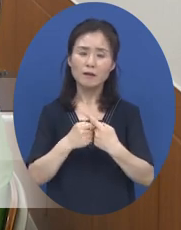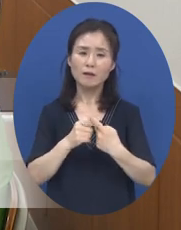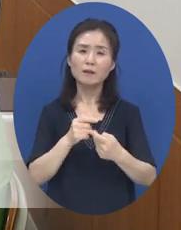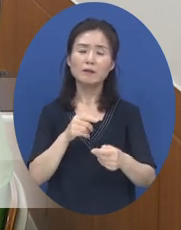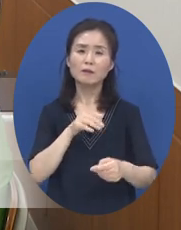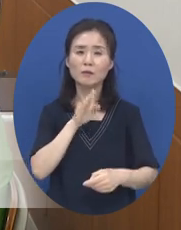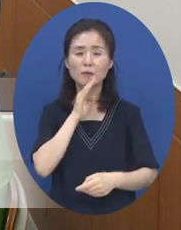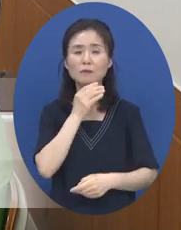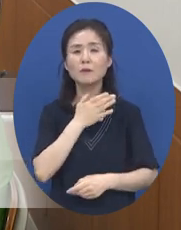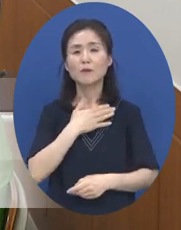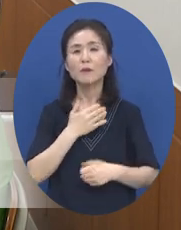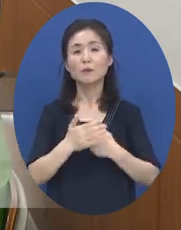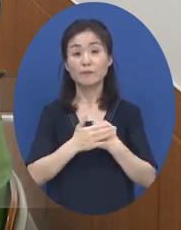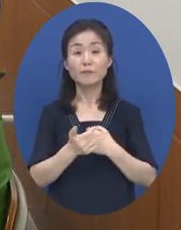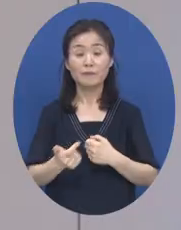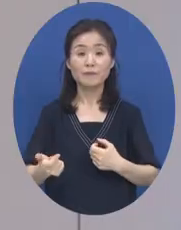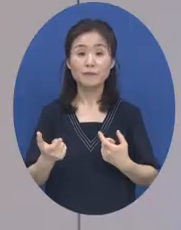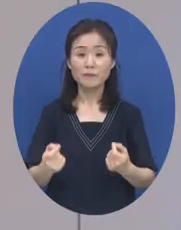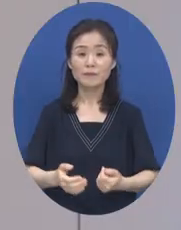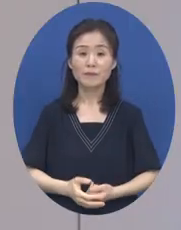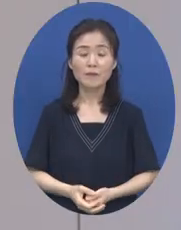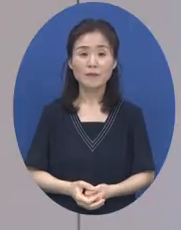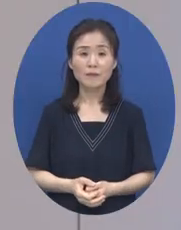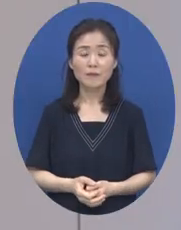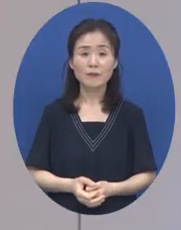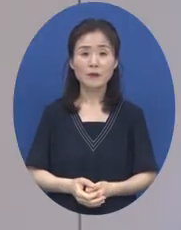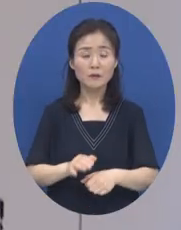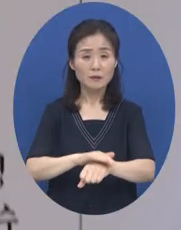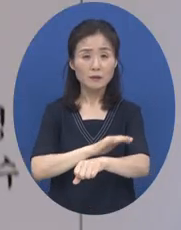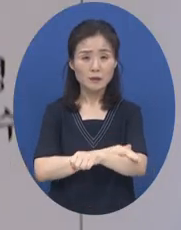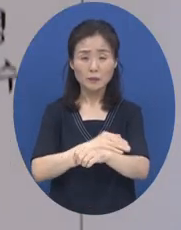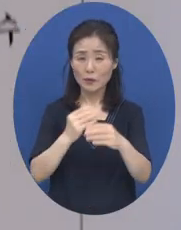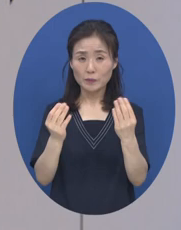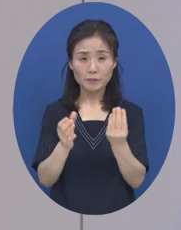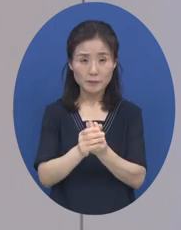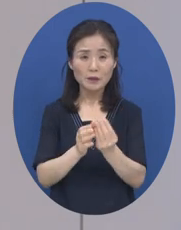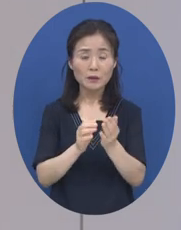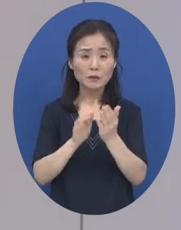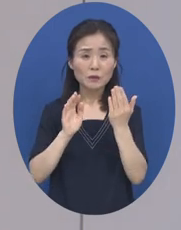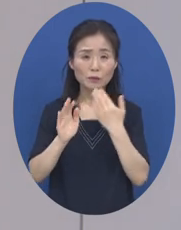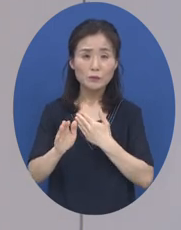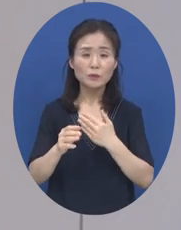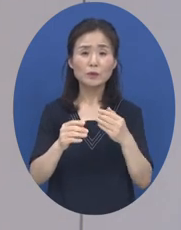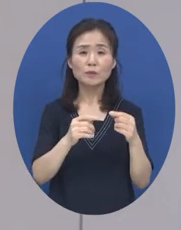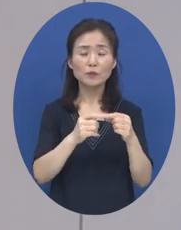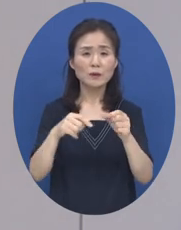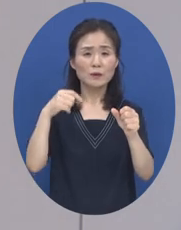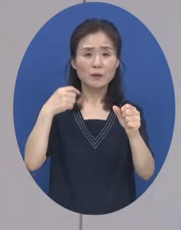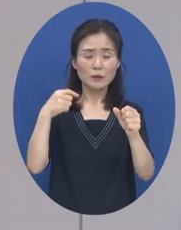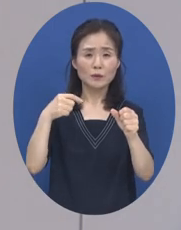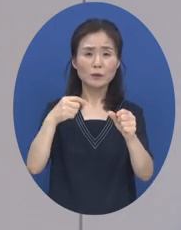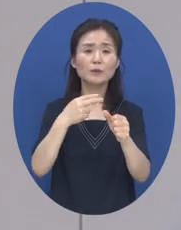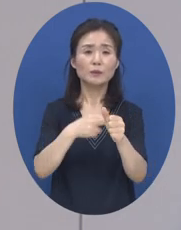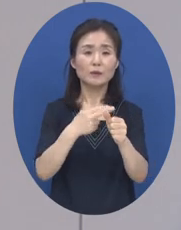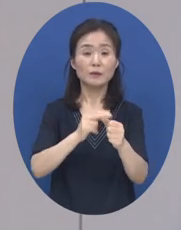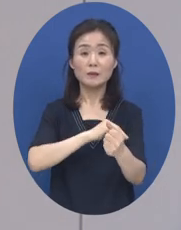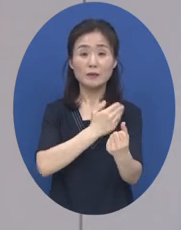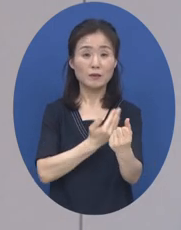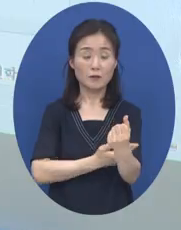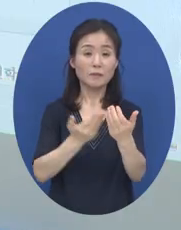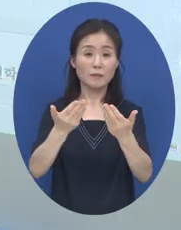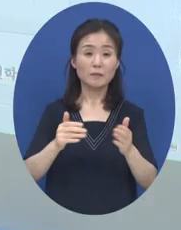큰 도움이 된것 같아요. 현장 실습까지 모두 마치면 문해교육 교원 자격을 받습니다.